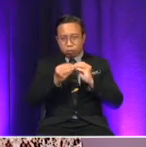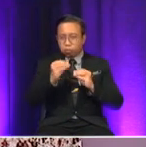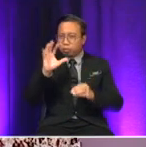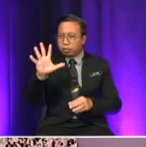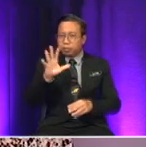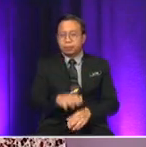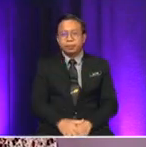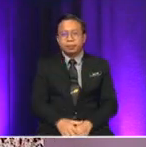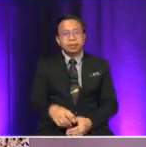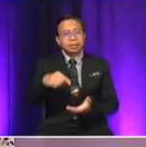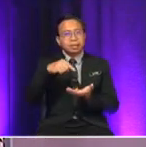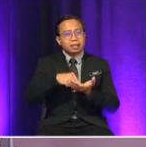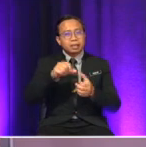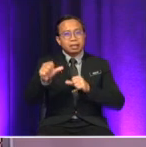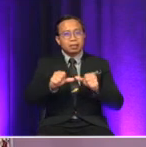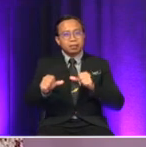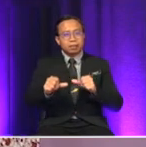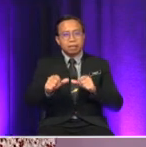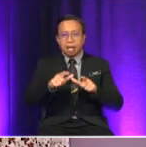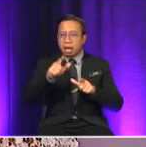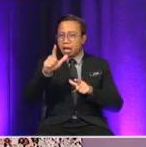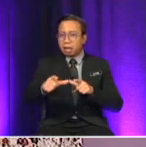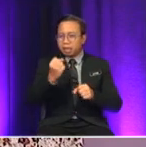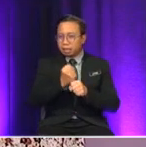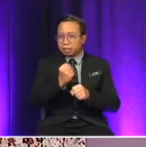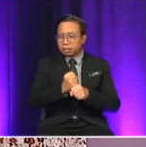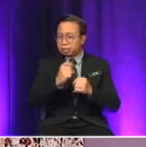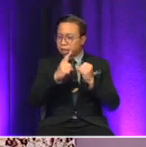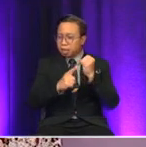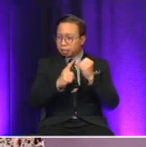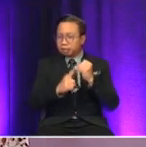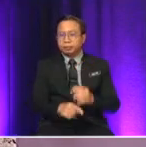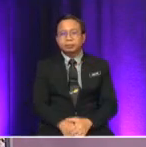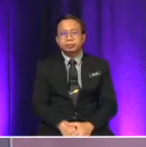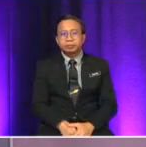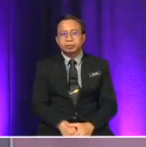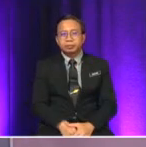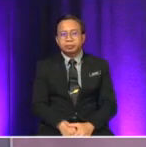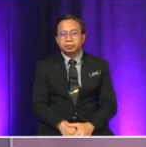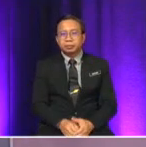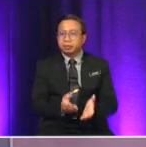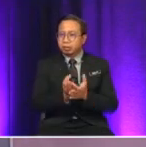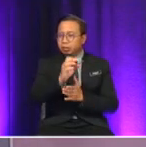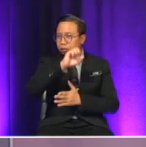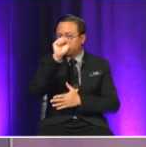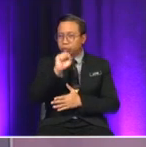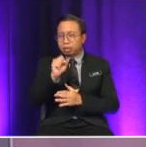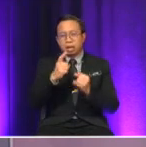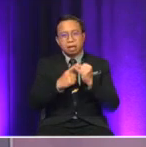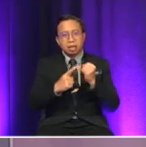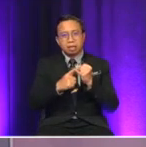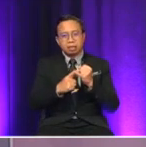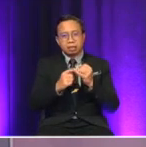situ. Sebab ini ialah aktiviti ataupun langkah kerja yang terakhir. Baik, kita teruskan dengan soalan yang terakhir